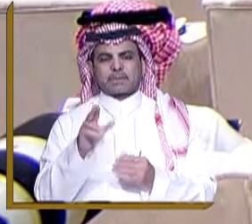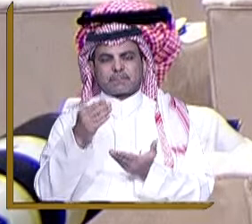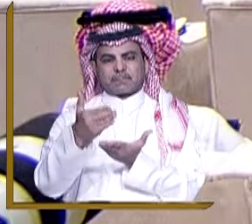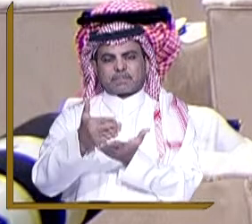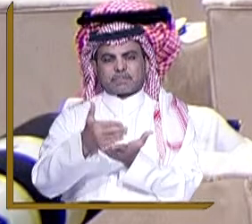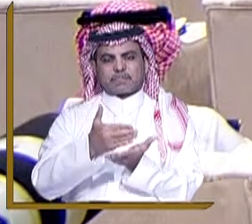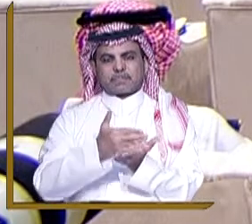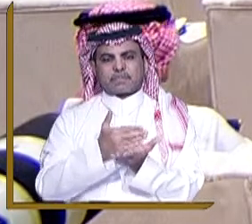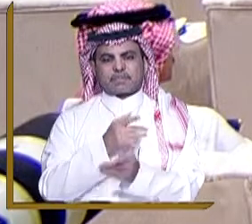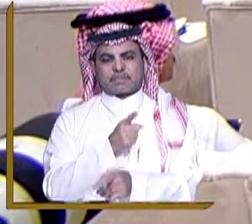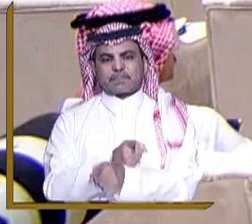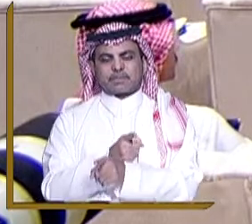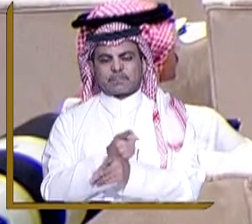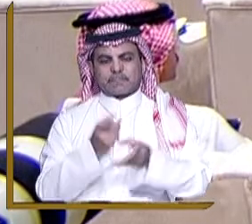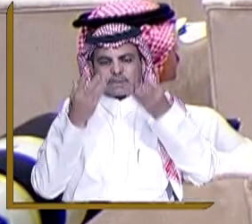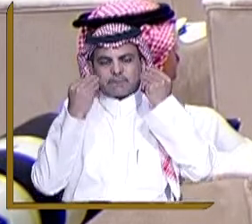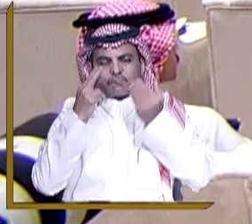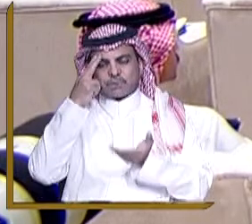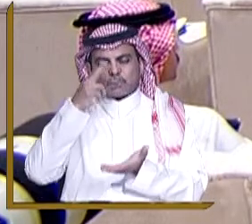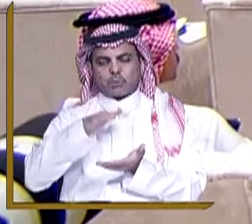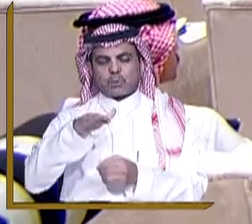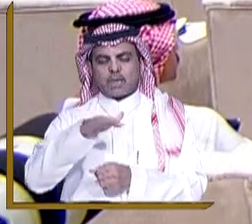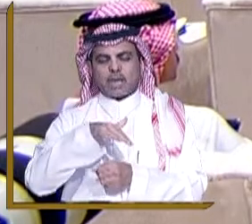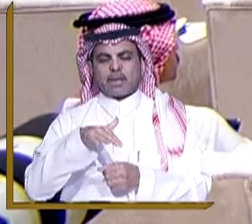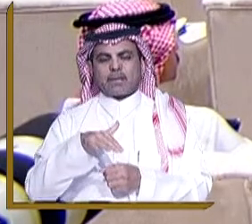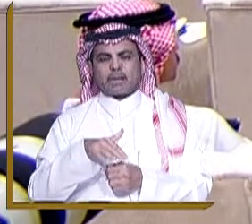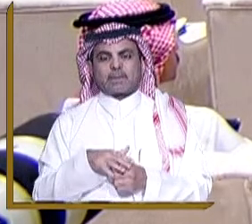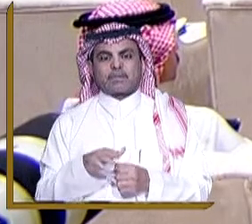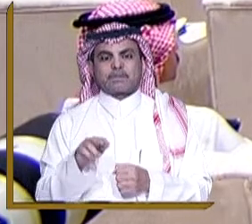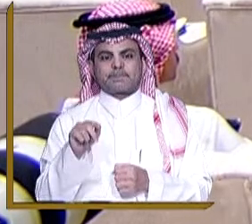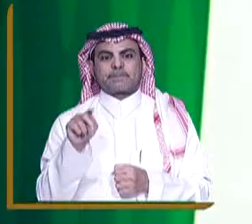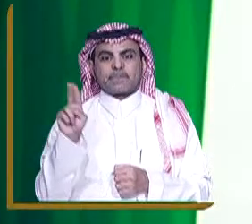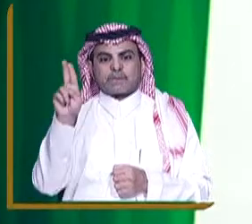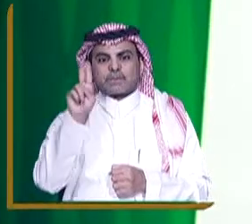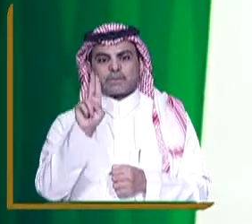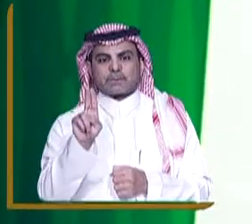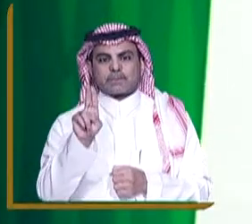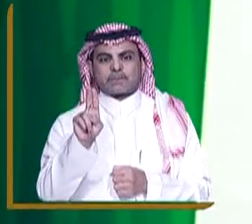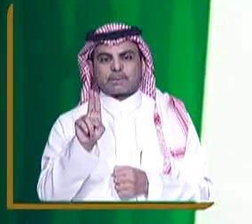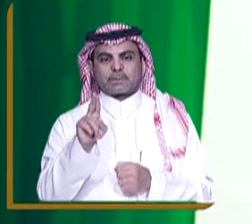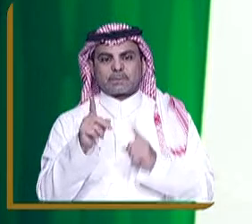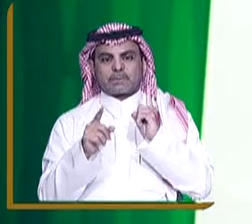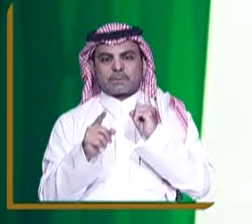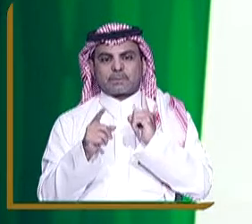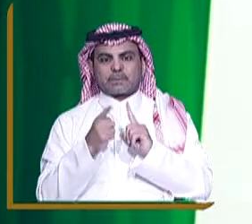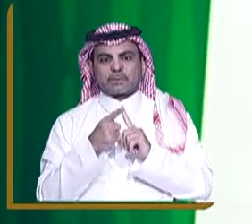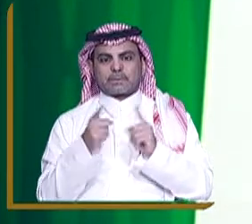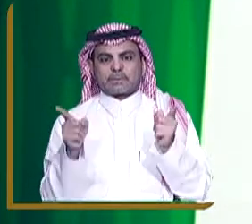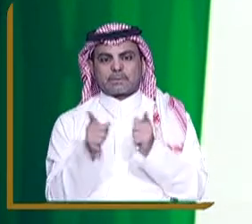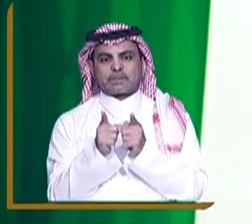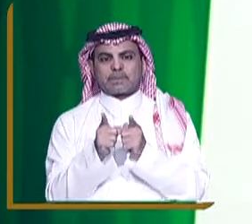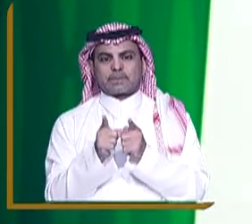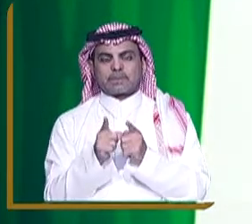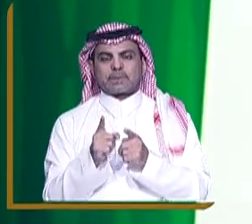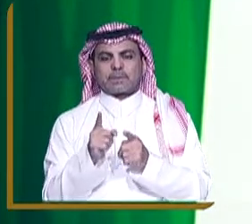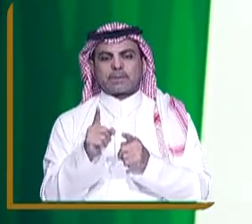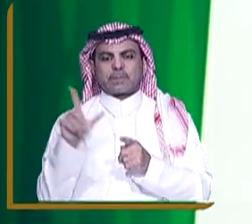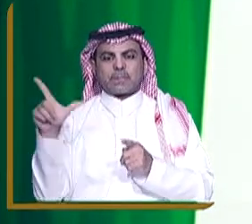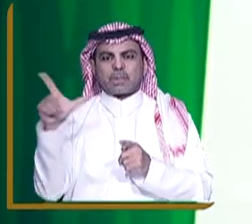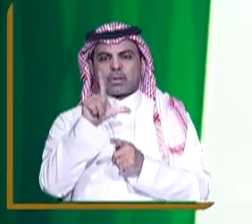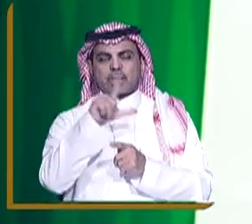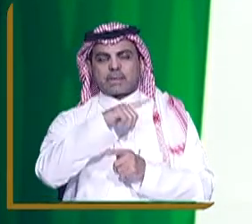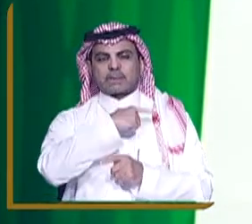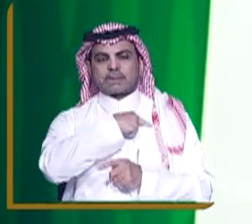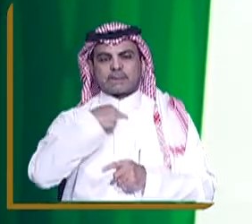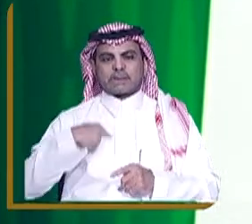تقدمونه للتعليم في المملكة العربية السعودية. سؤالي فقط سؤال واحد وبسيط جدا، اللغة الصينية